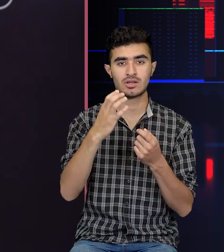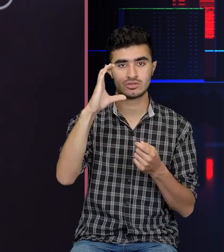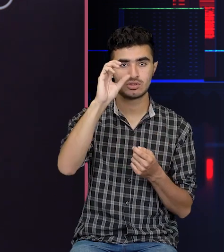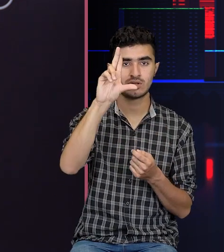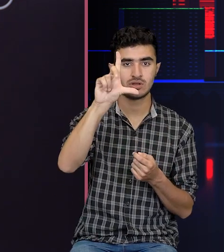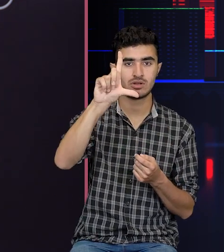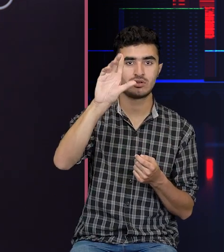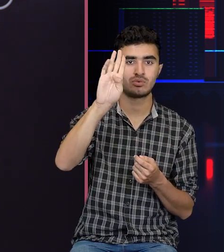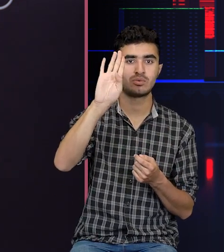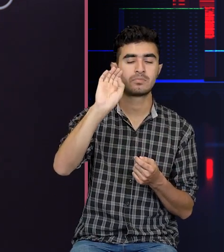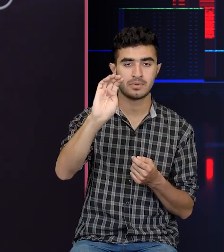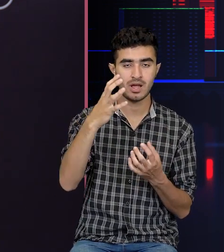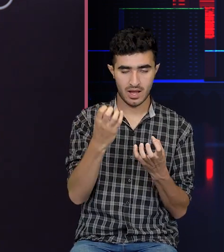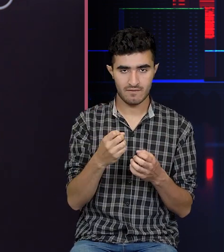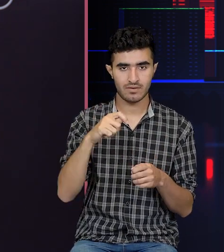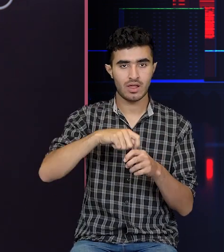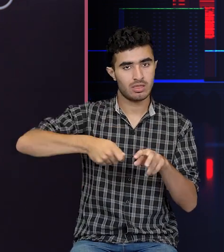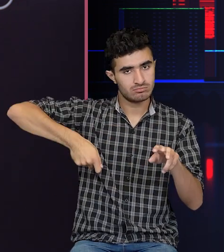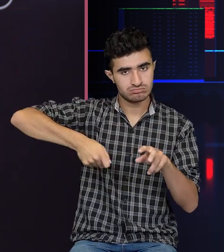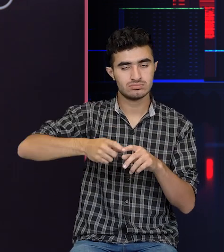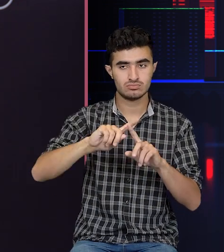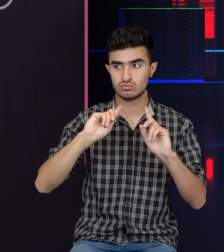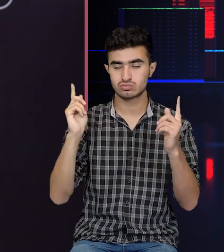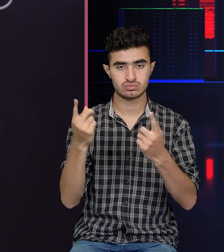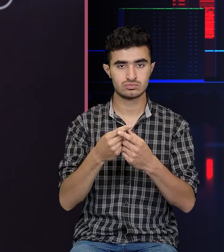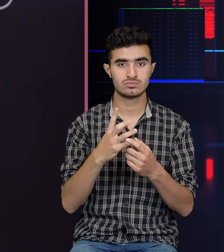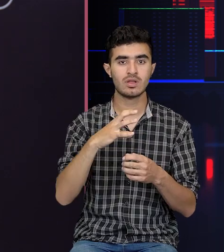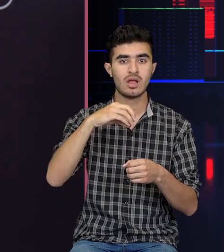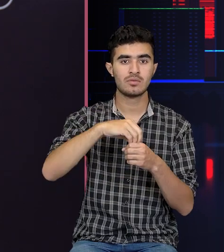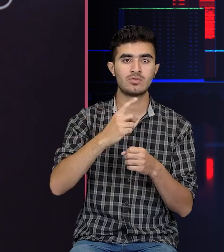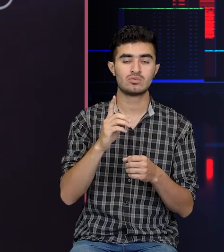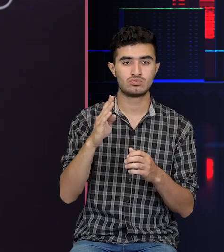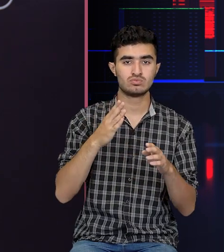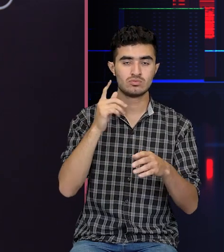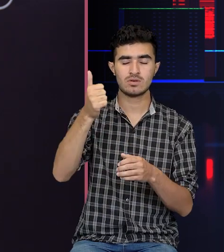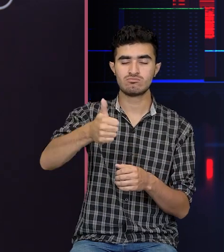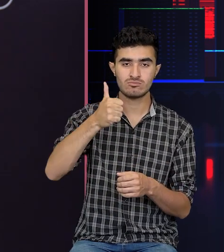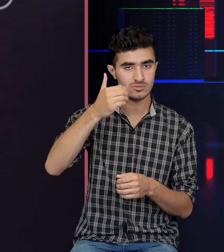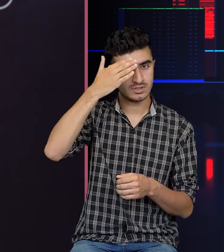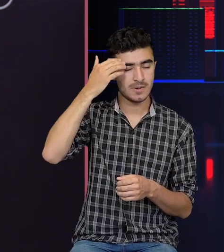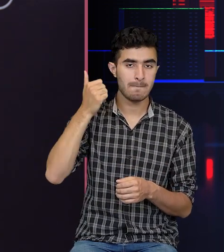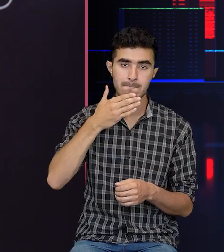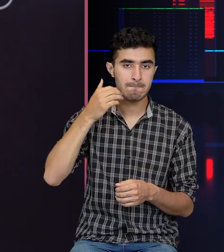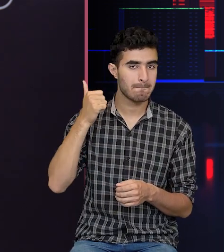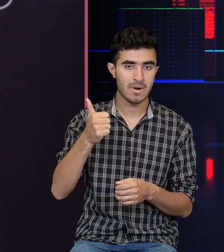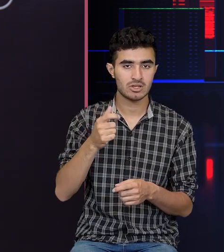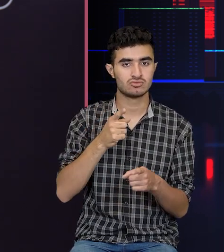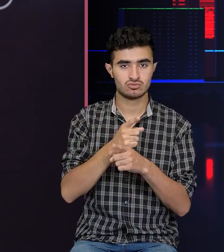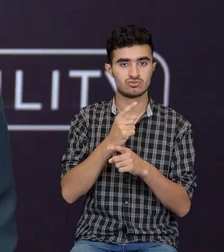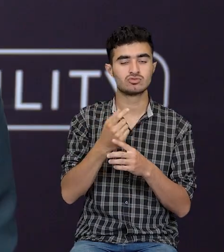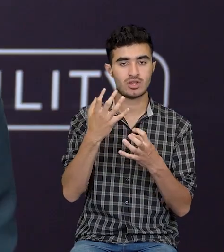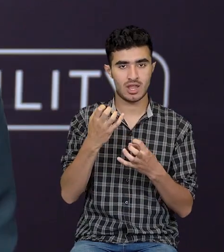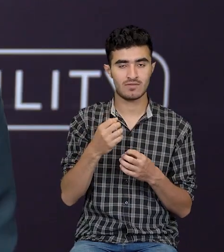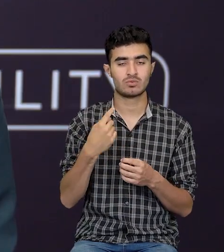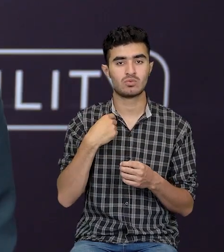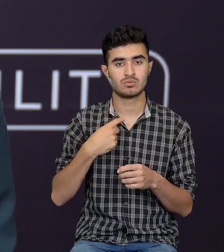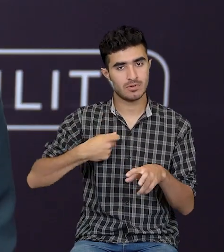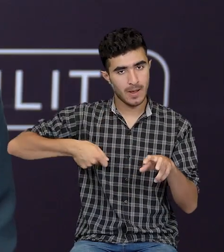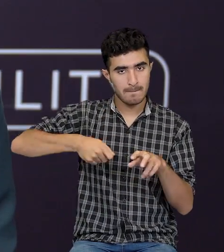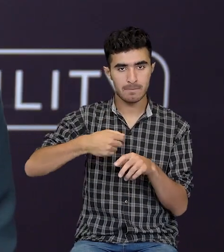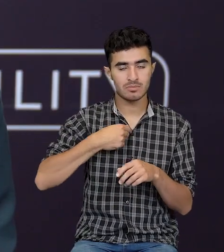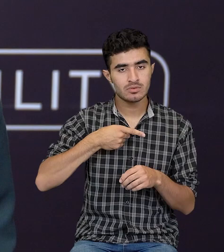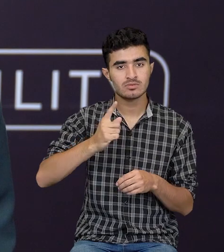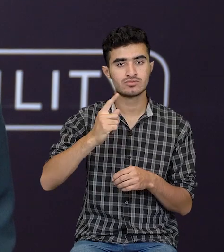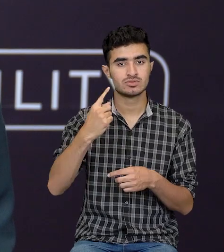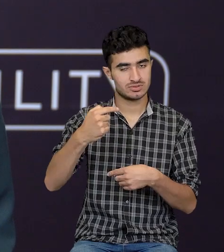मुझे गाइड किया कि एक उस्ताद हैं, आप इनके पास चले जाएं, तो इंशाल्लाह मुझे उम्मीद है कि आप कुछ अच्छा करेंगे। तो वहाँ पे जब गेम